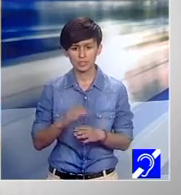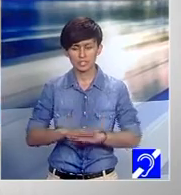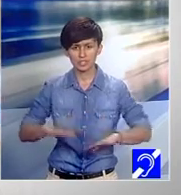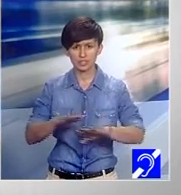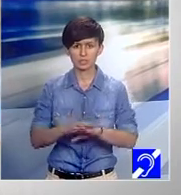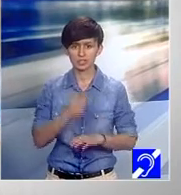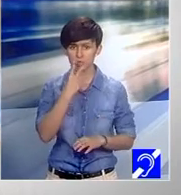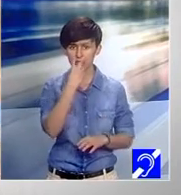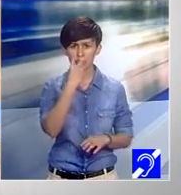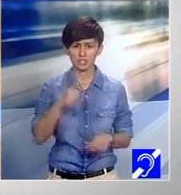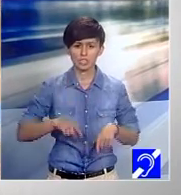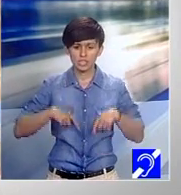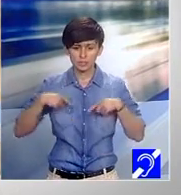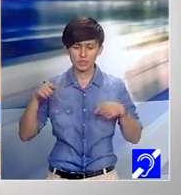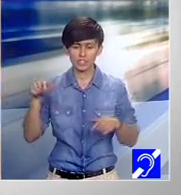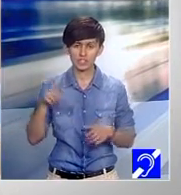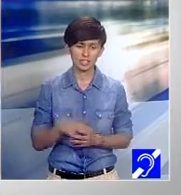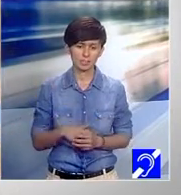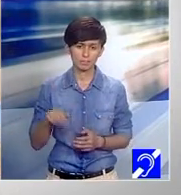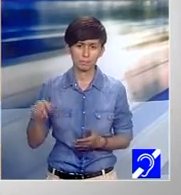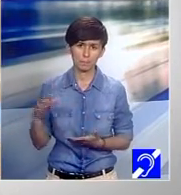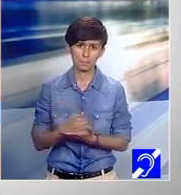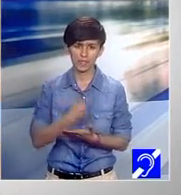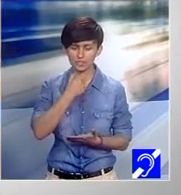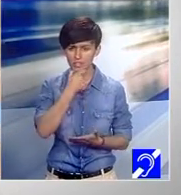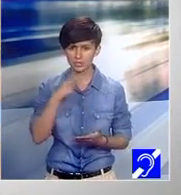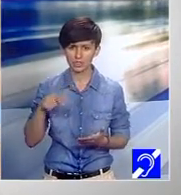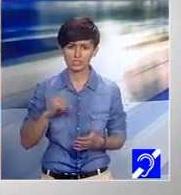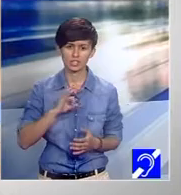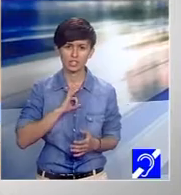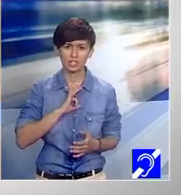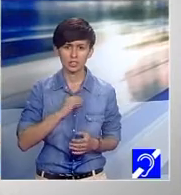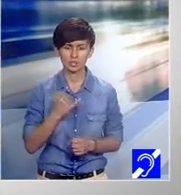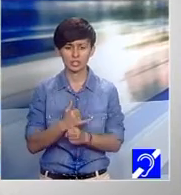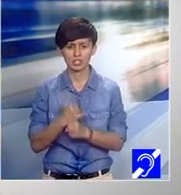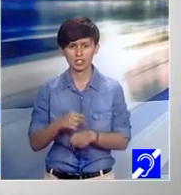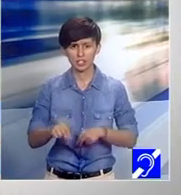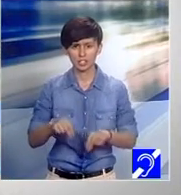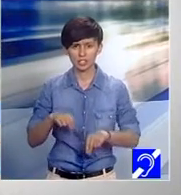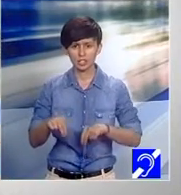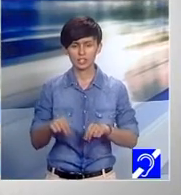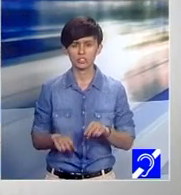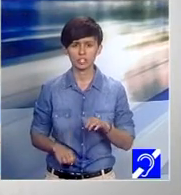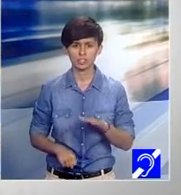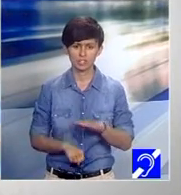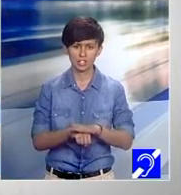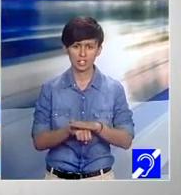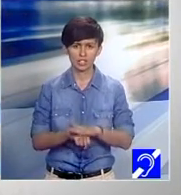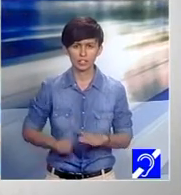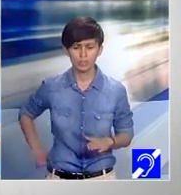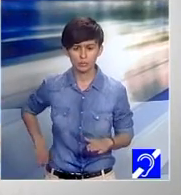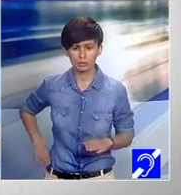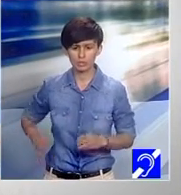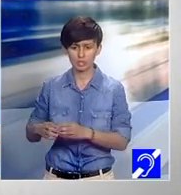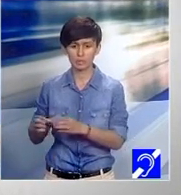despre viziunea ei despre viață. Alexia a câștigat și anul acesta medalia de aur la șah și bronz la fotbal feminin pe echipe.